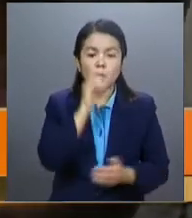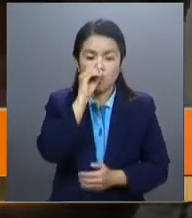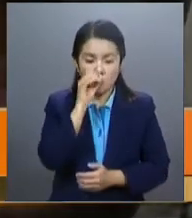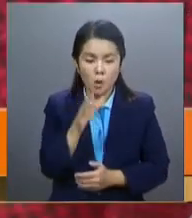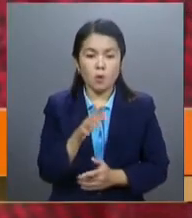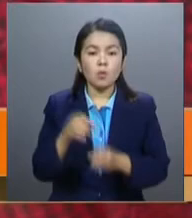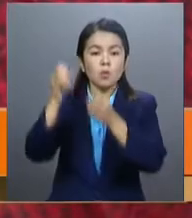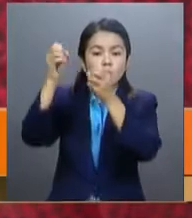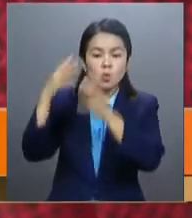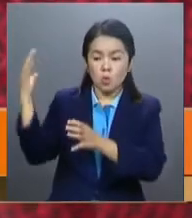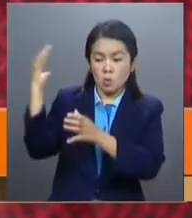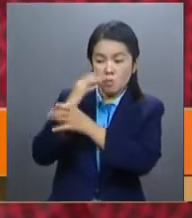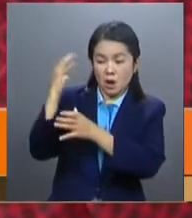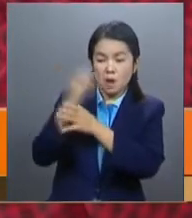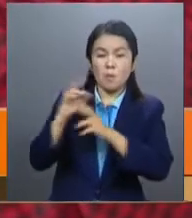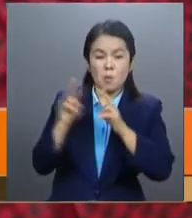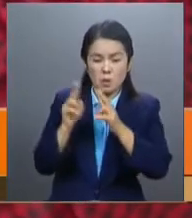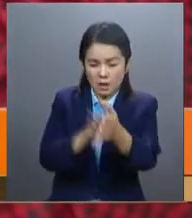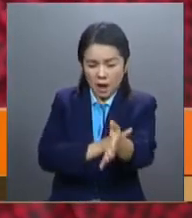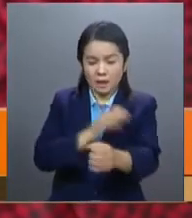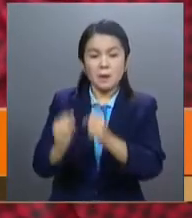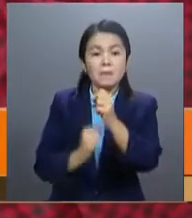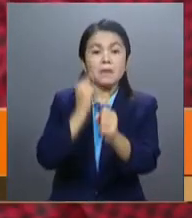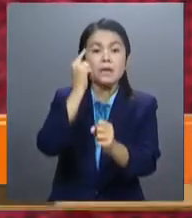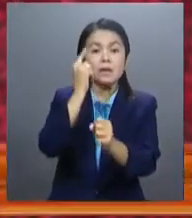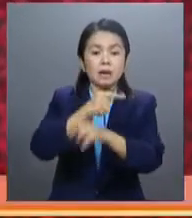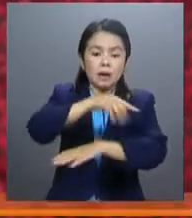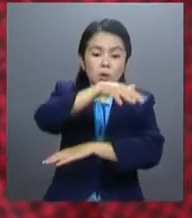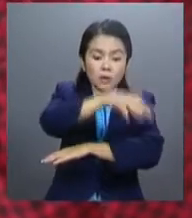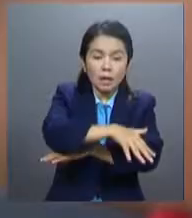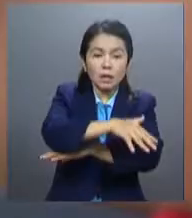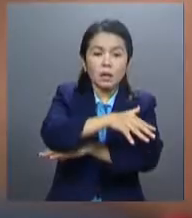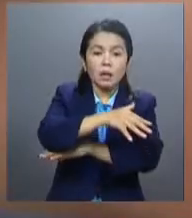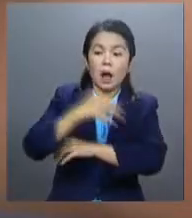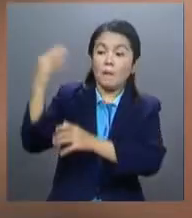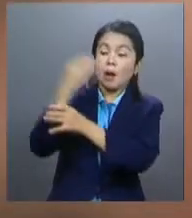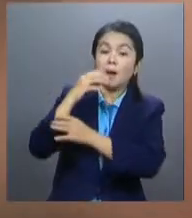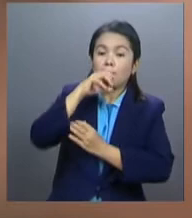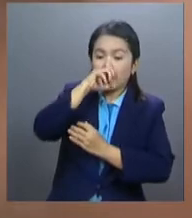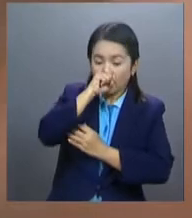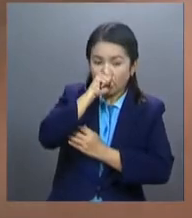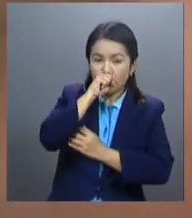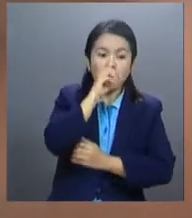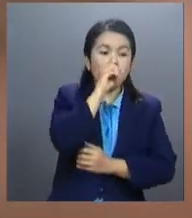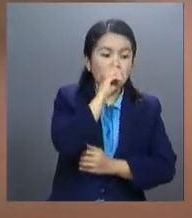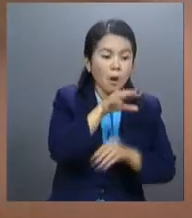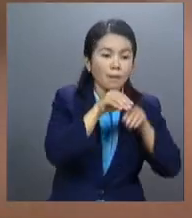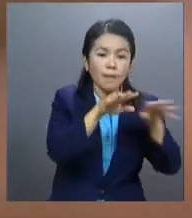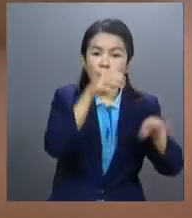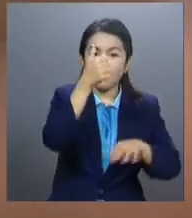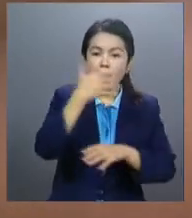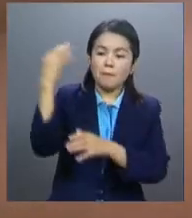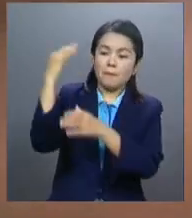ถูกครูข่มขืนมานานกว่า 1ปีโดยใช้ช่วงเวลาหลังเลิกเรียนและข่มครูห้ามนำเรื่องนี้ไปบอกผู้